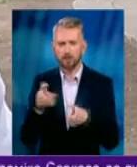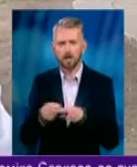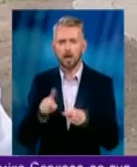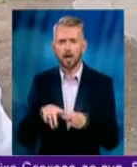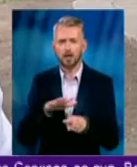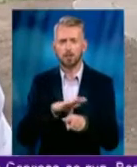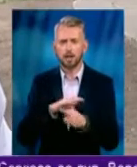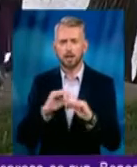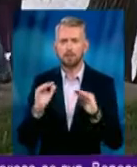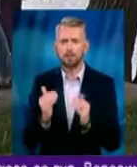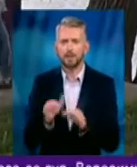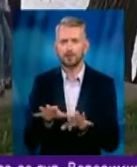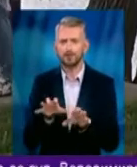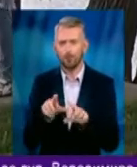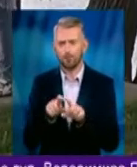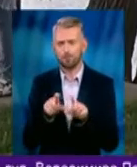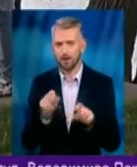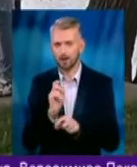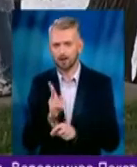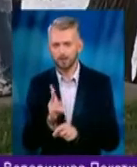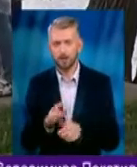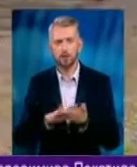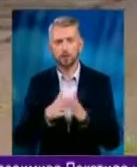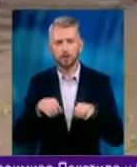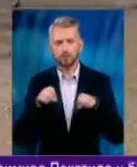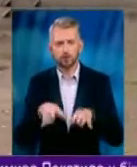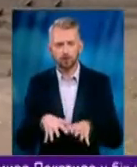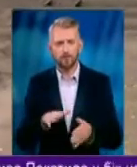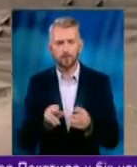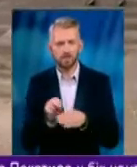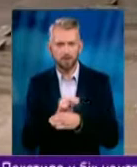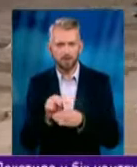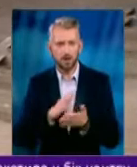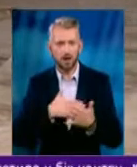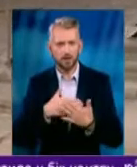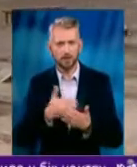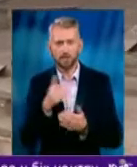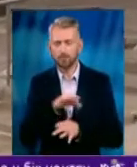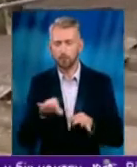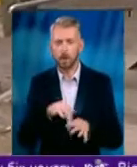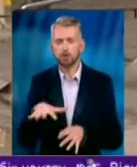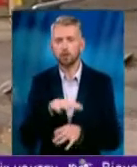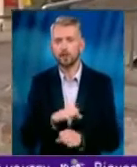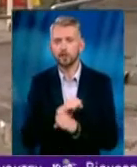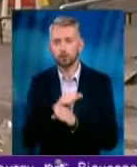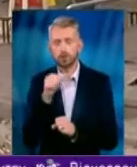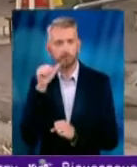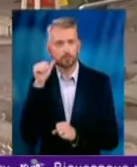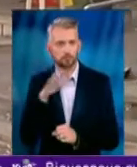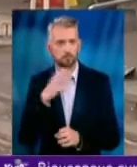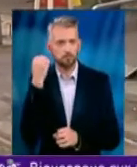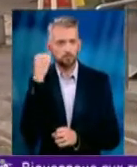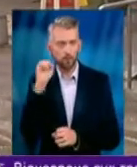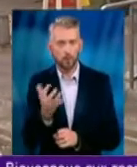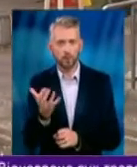був міні-зоопарк. Ситуацію взялися виправити активісти. Їхній проект «Зона відпочинку» торік став одним із переможців та